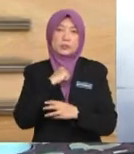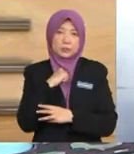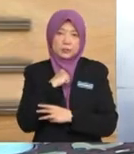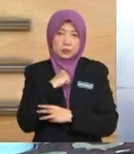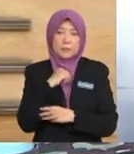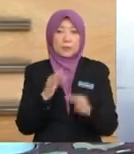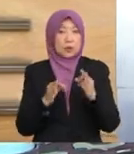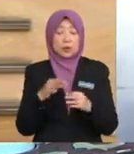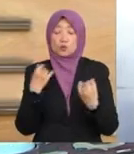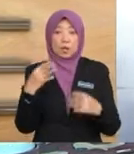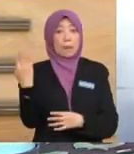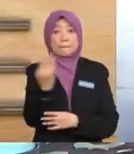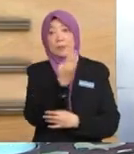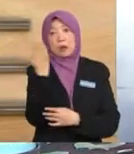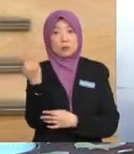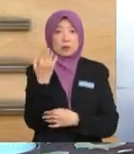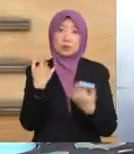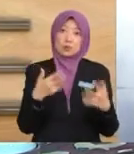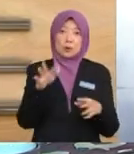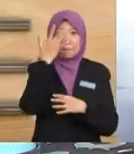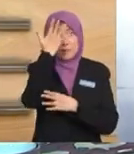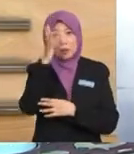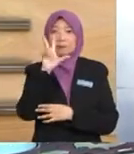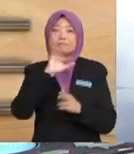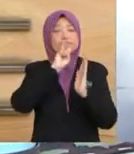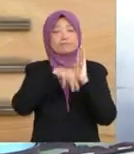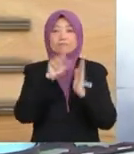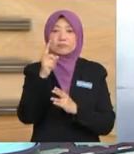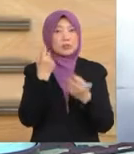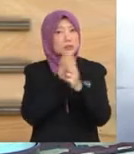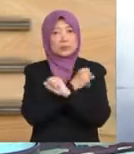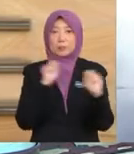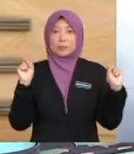Kalau kita dah biasa buat, setengah jam boleh siap. Siap ya. Ikut juga